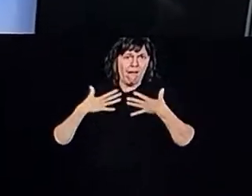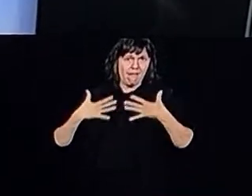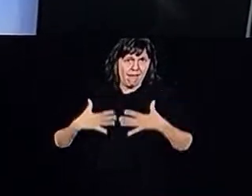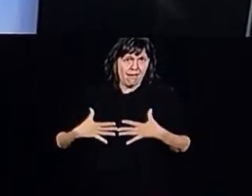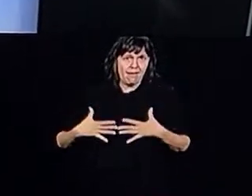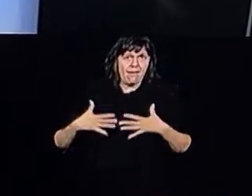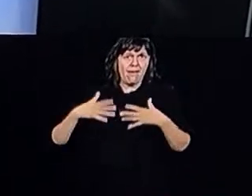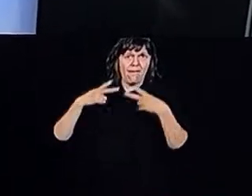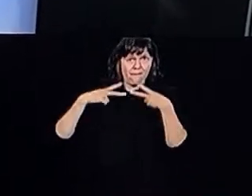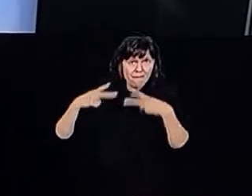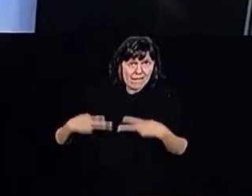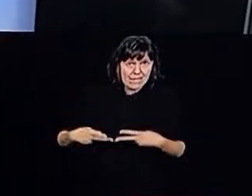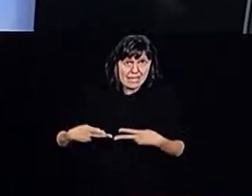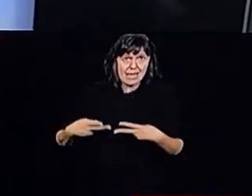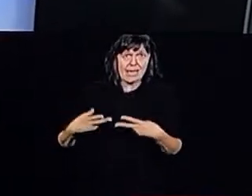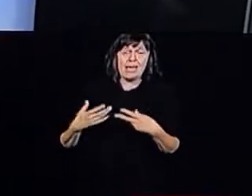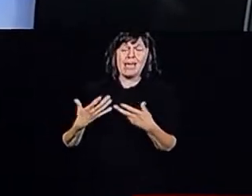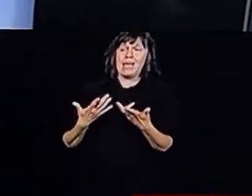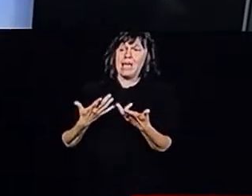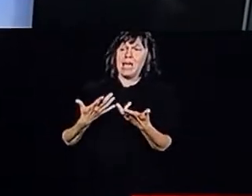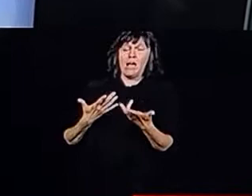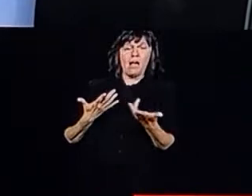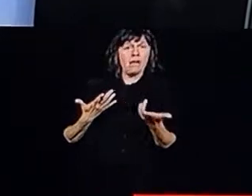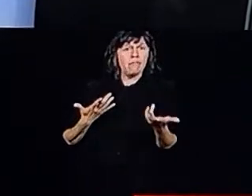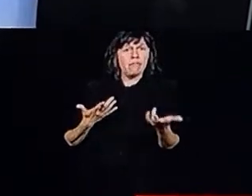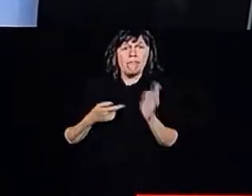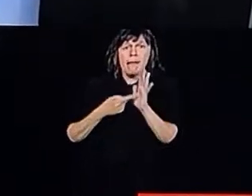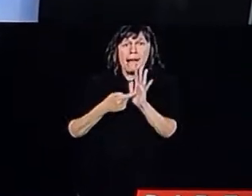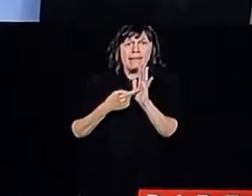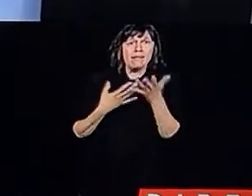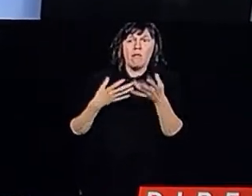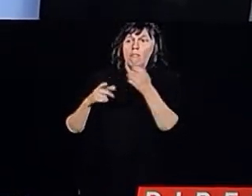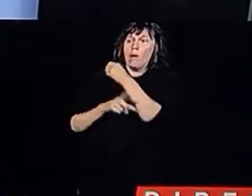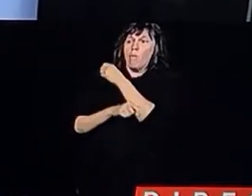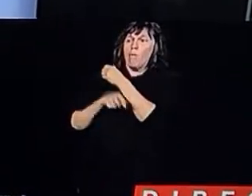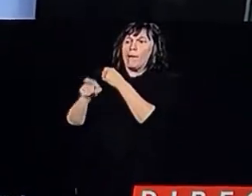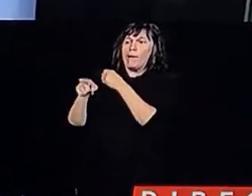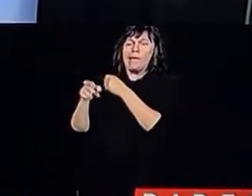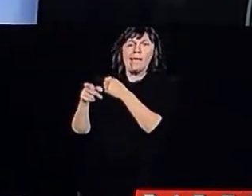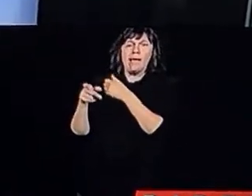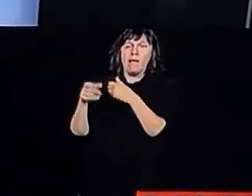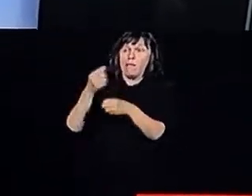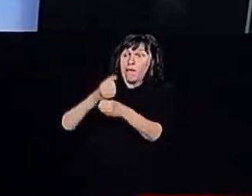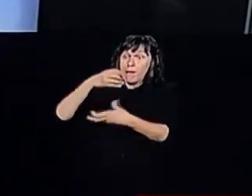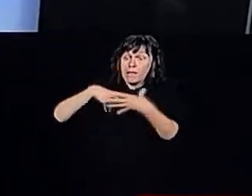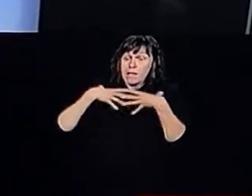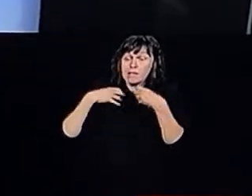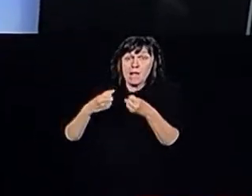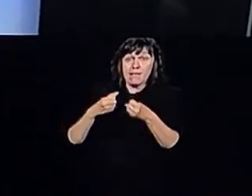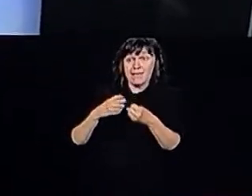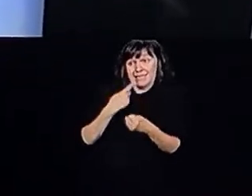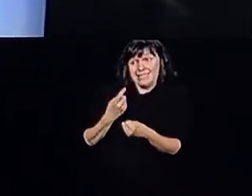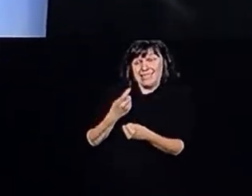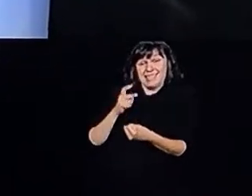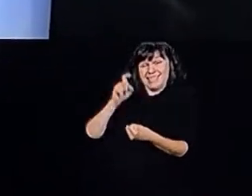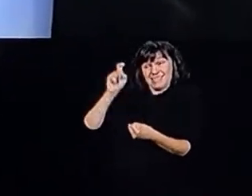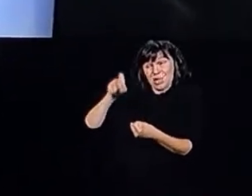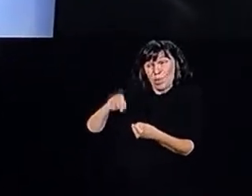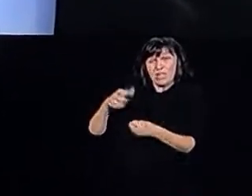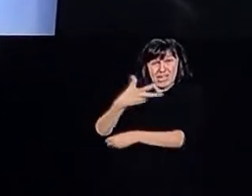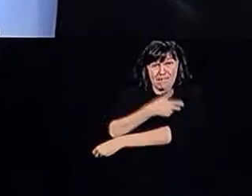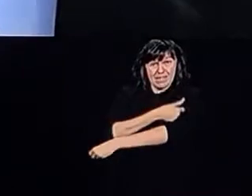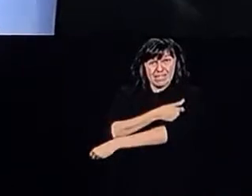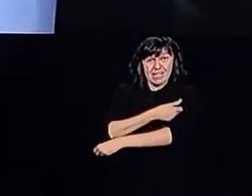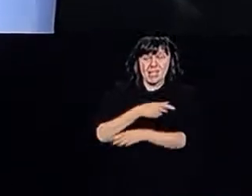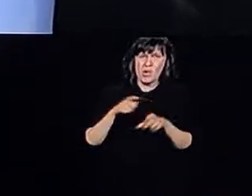gens, c'est pas volontaire, là, vous êtes obligés d'être vaccinés. Puis on touche aussi au droit du travail. Parce